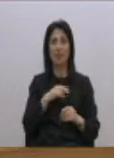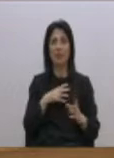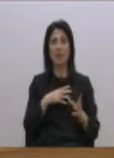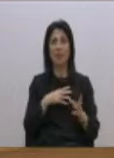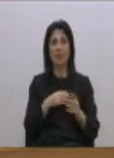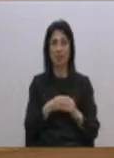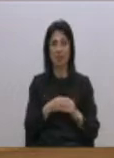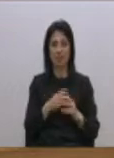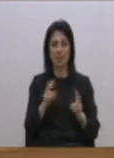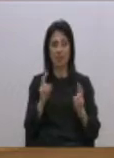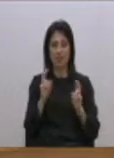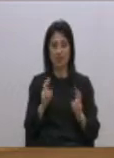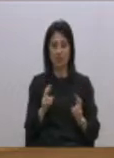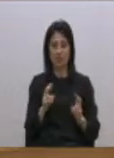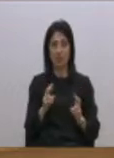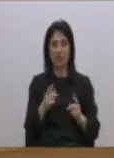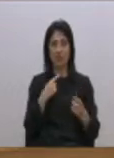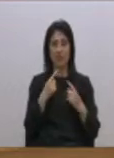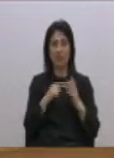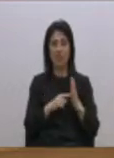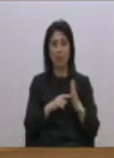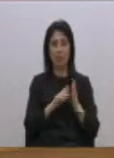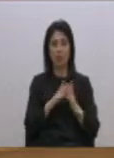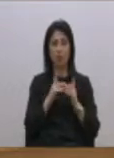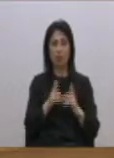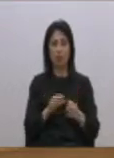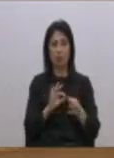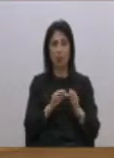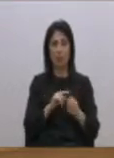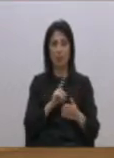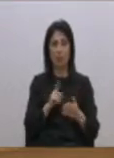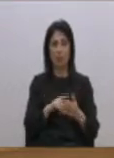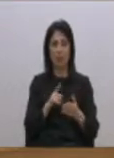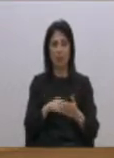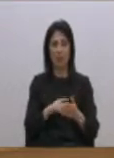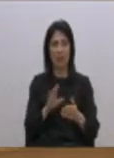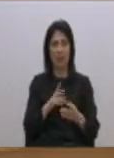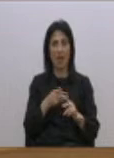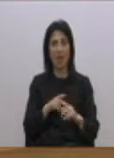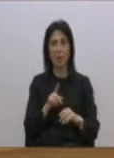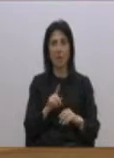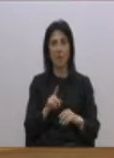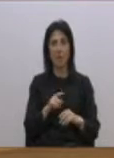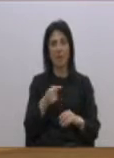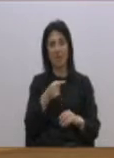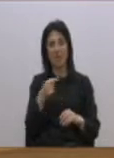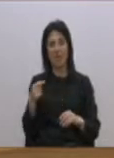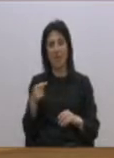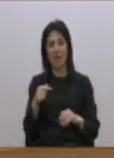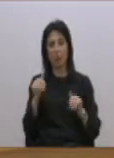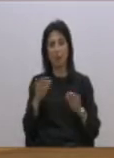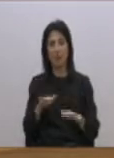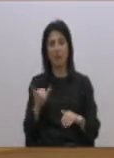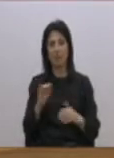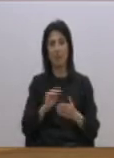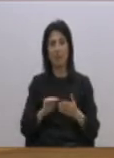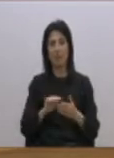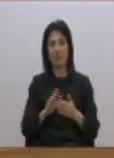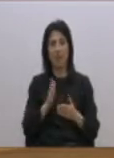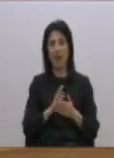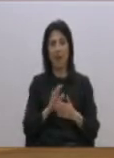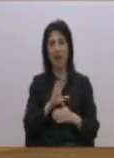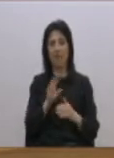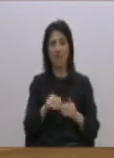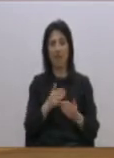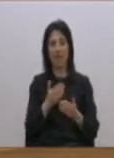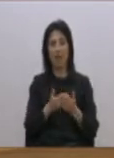თანამშრომლობა ნიშნავს discuția asta și atacăm vas concretul să câte trebuie. Dar aici mă strâm negativul dascuna să dați cerie romară de colare